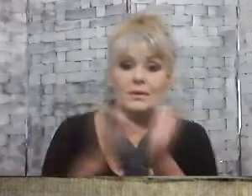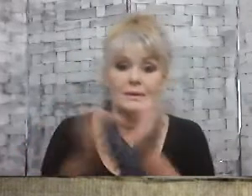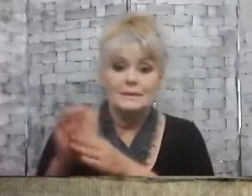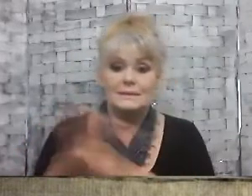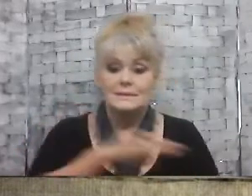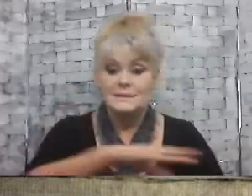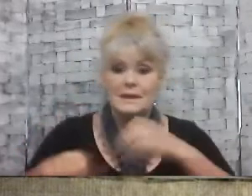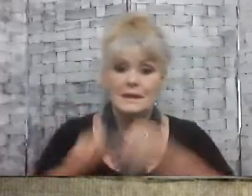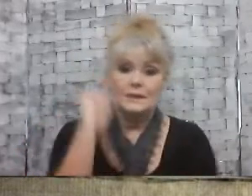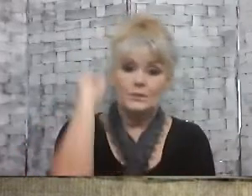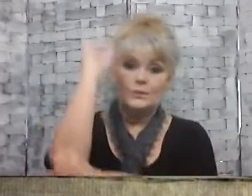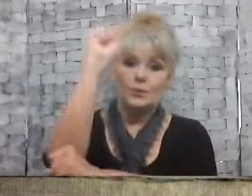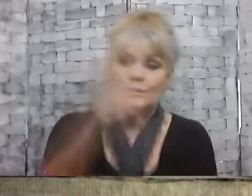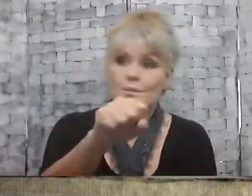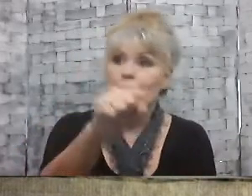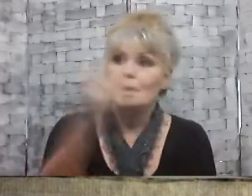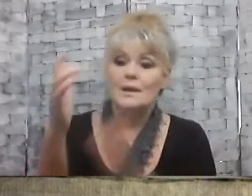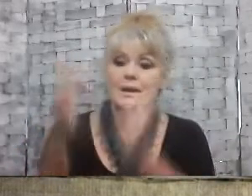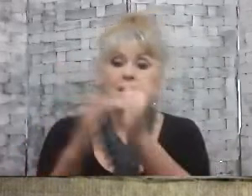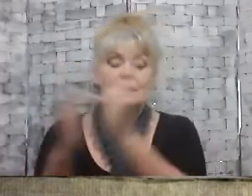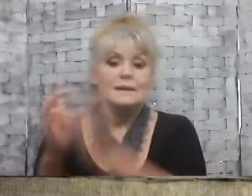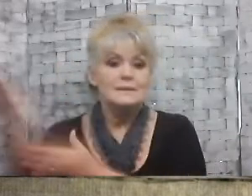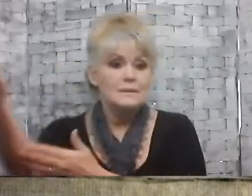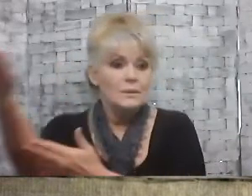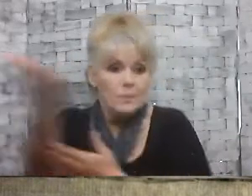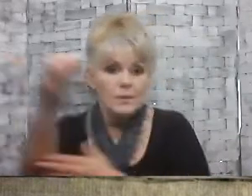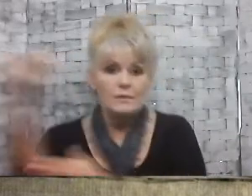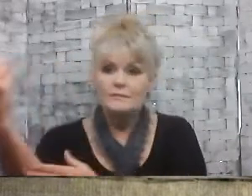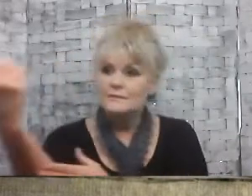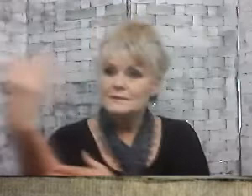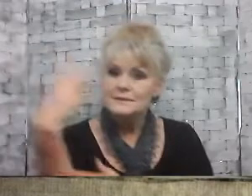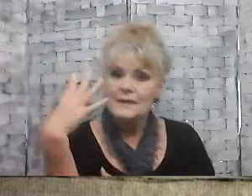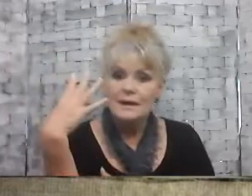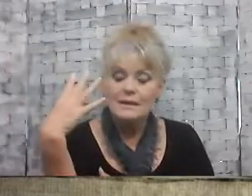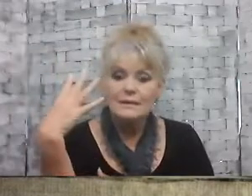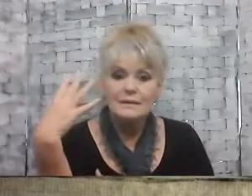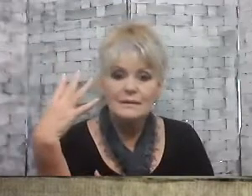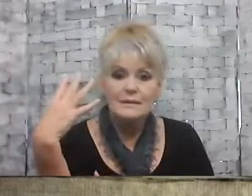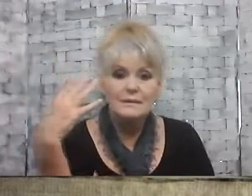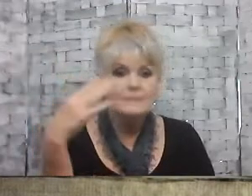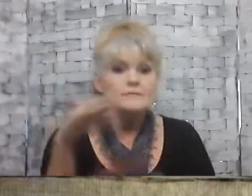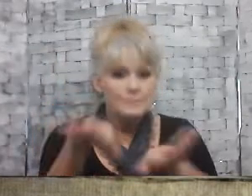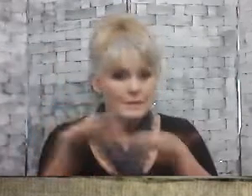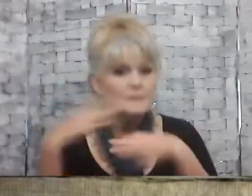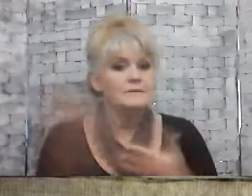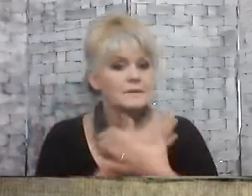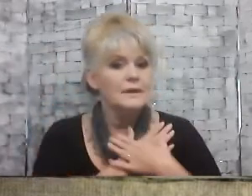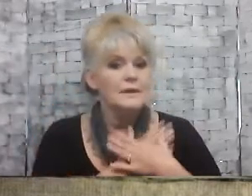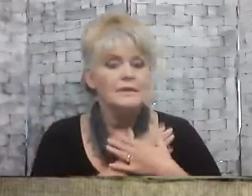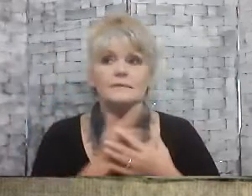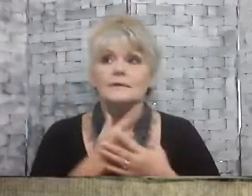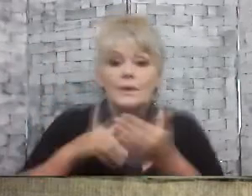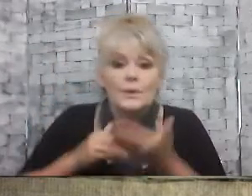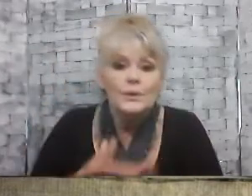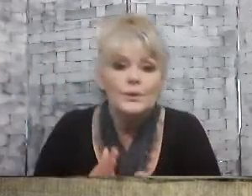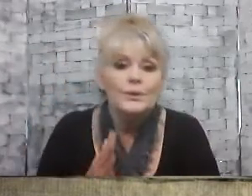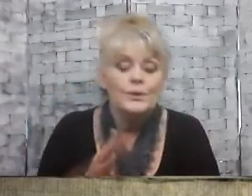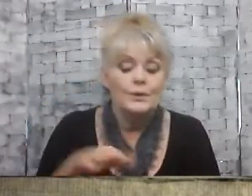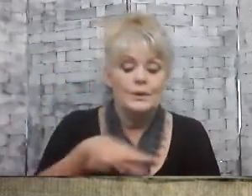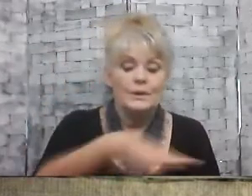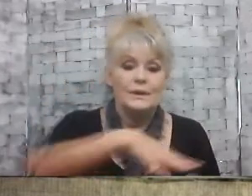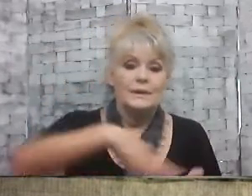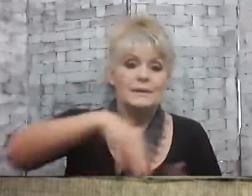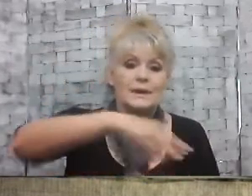opgestaan het, het hy aan mense wat hy uitverkies het, gewys dat hy regtig lewe. Hy het deur die